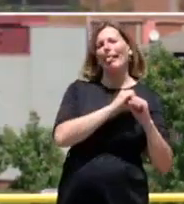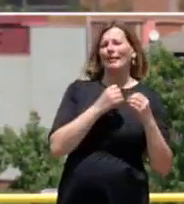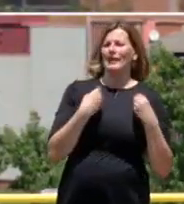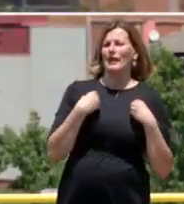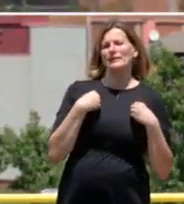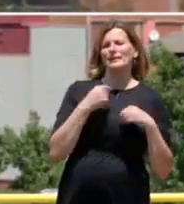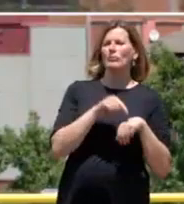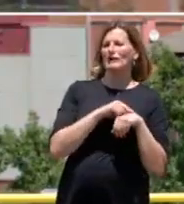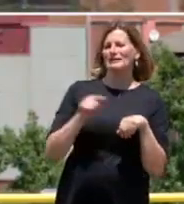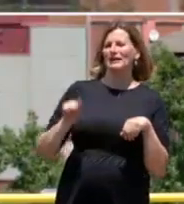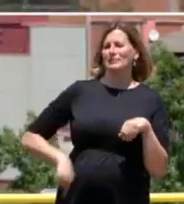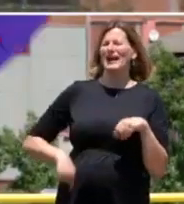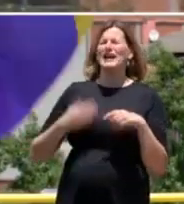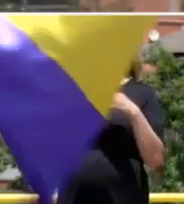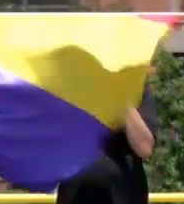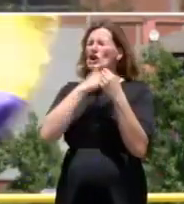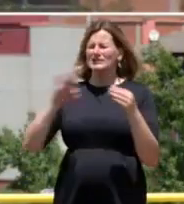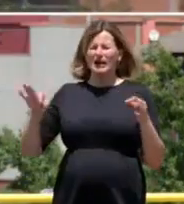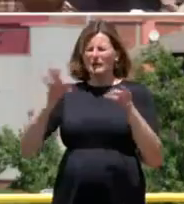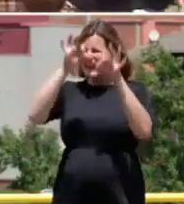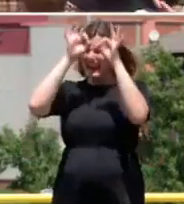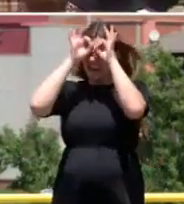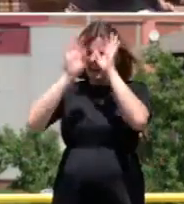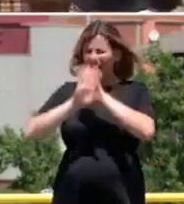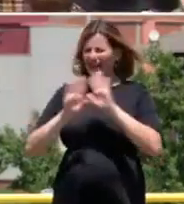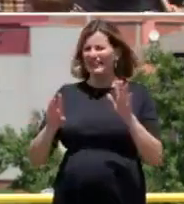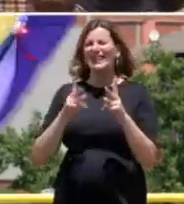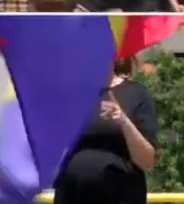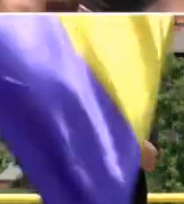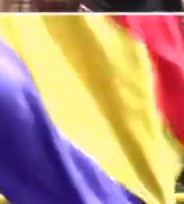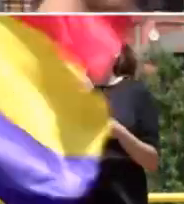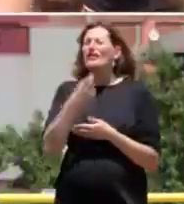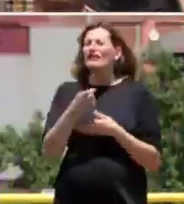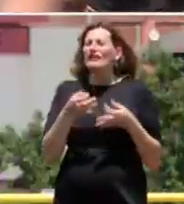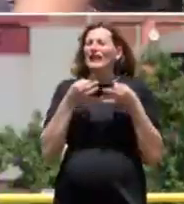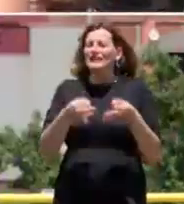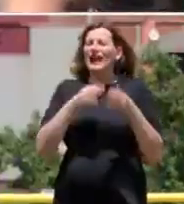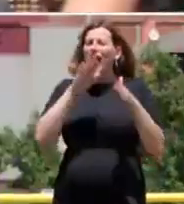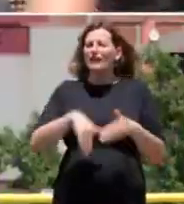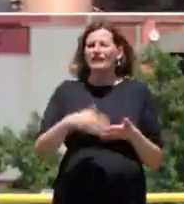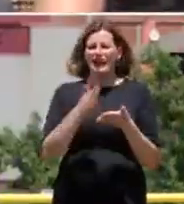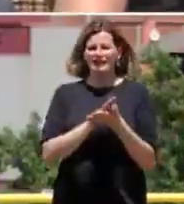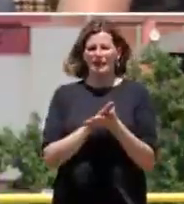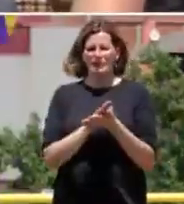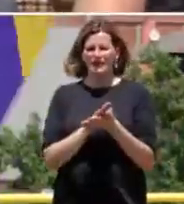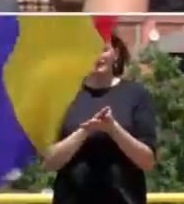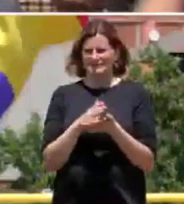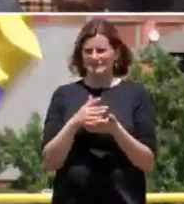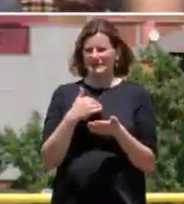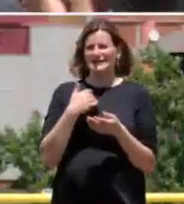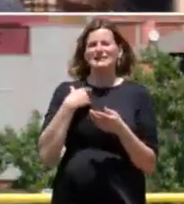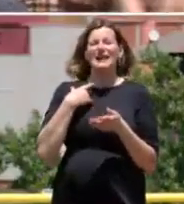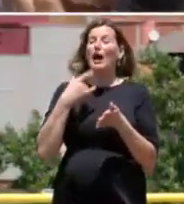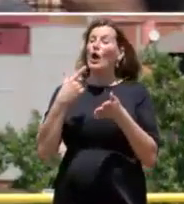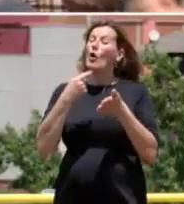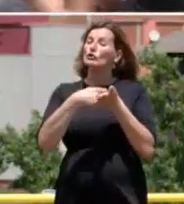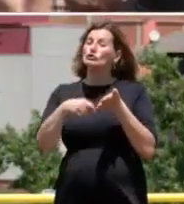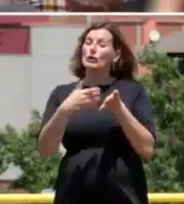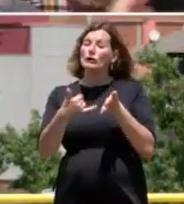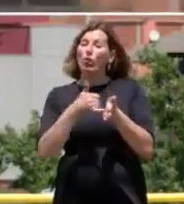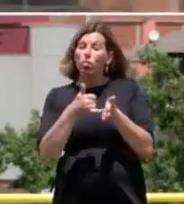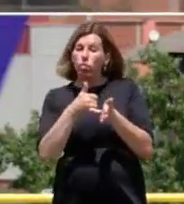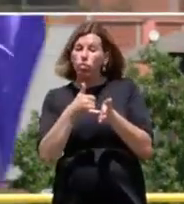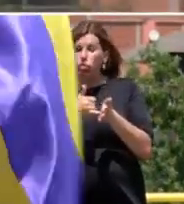que significa la precarietat, la dificultat d'arribar a final de mes, que tallin la llum o el telèfon, no en tenir ni